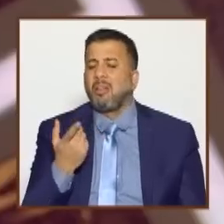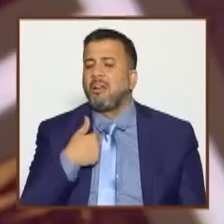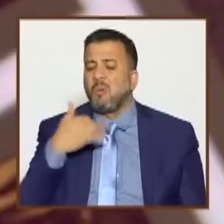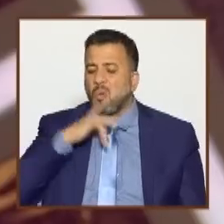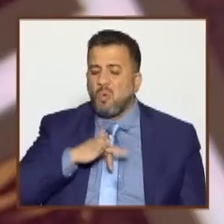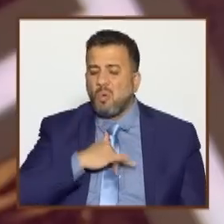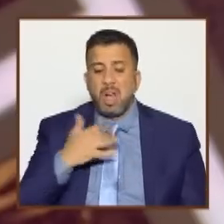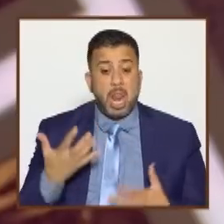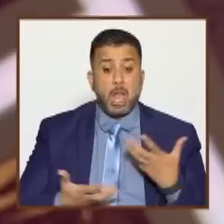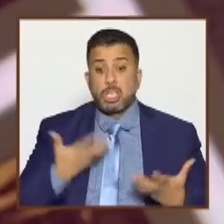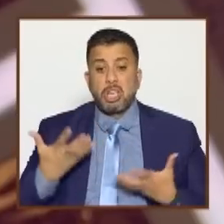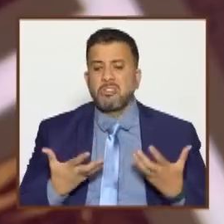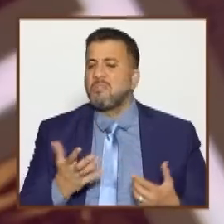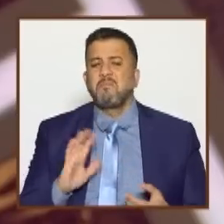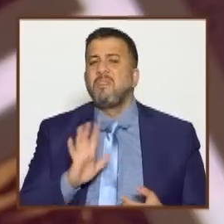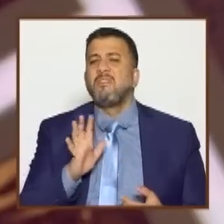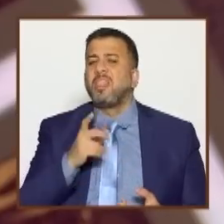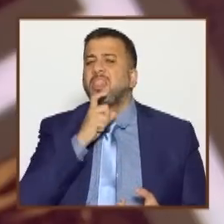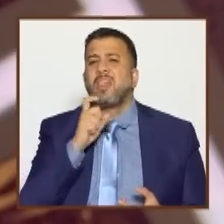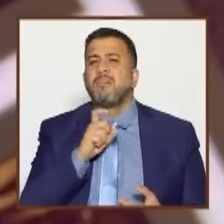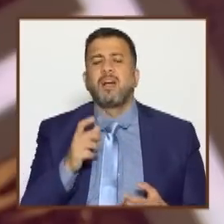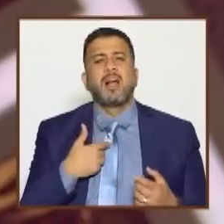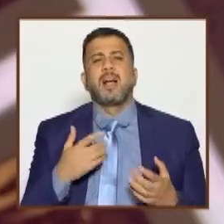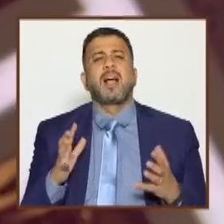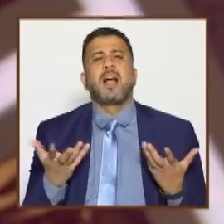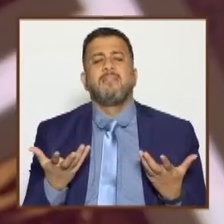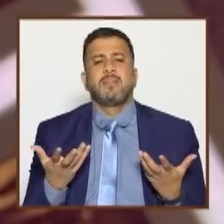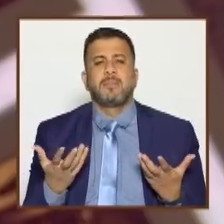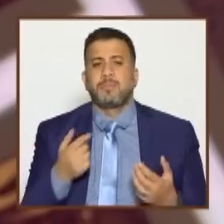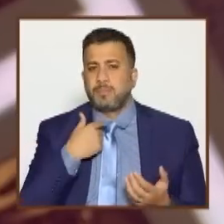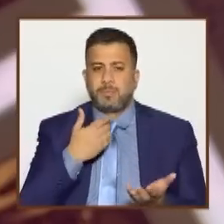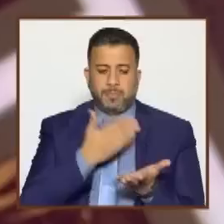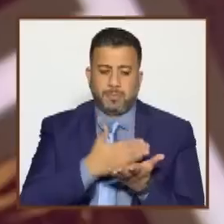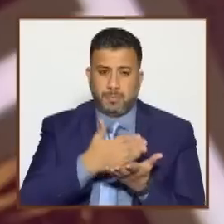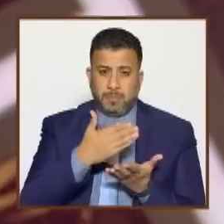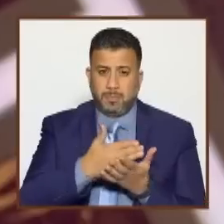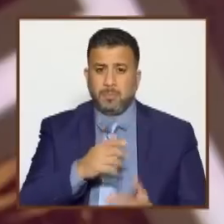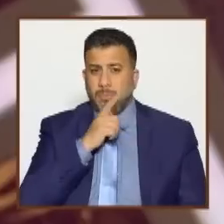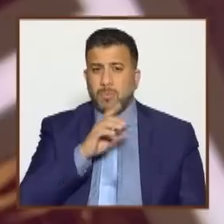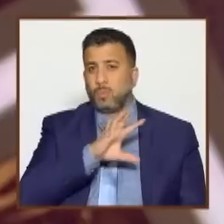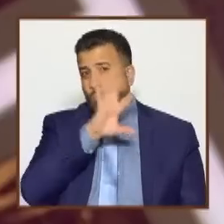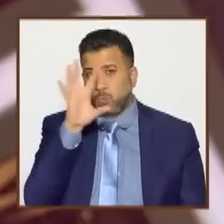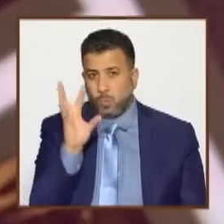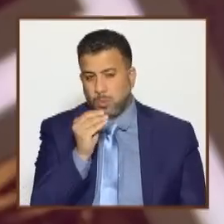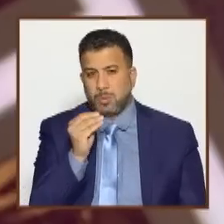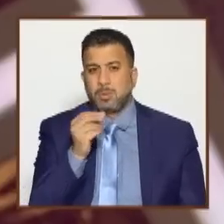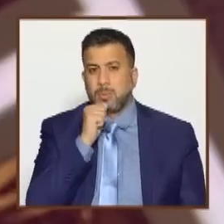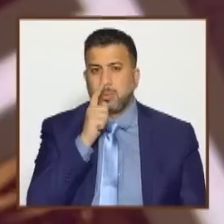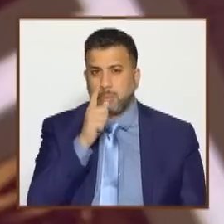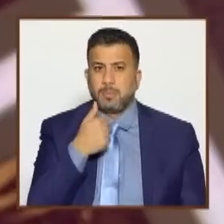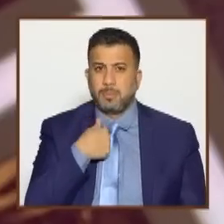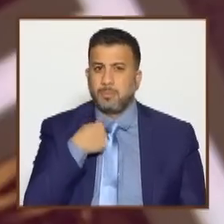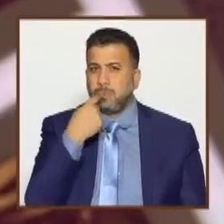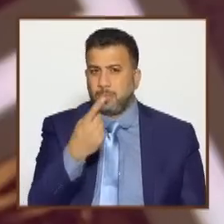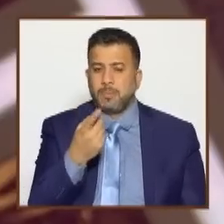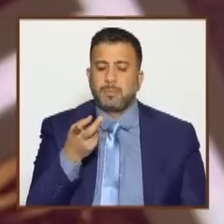عن النشاط، تقول يعني كيف يكون النشاط. طبعا لأن المحور واحد أنا جمعت الأسئلة كلها، ولذلك سأوجه